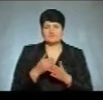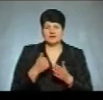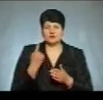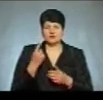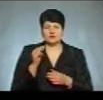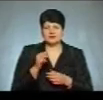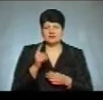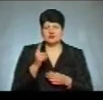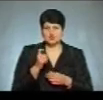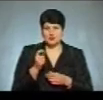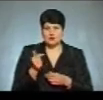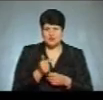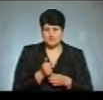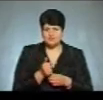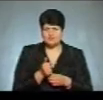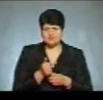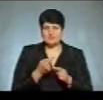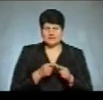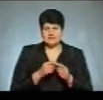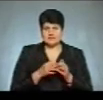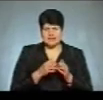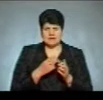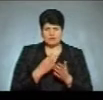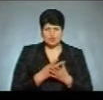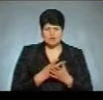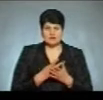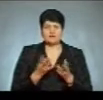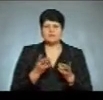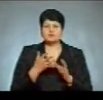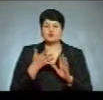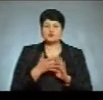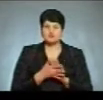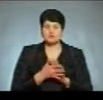1100 гривень. Це середній показник, але треба розуміти,